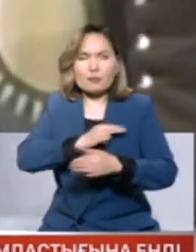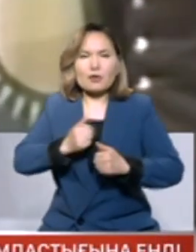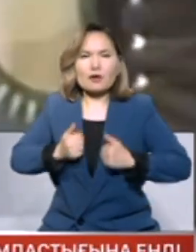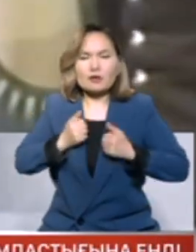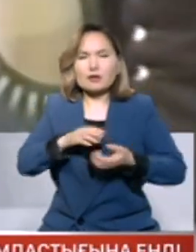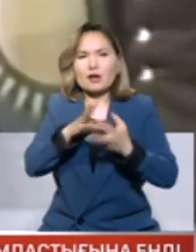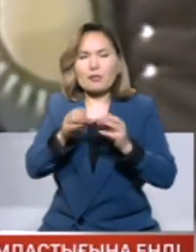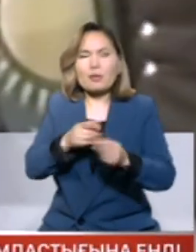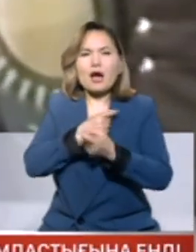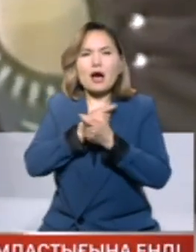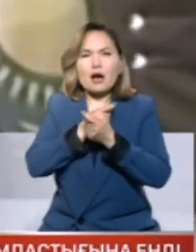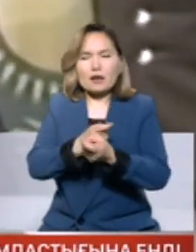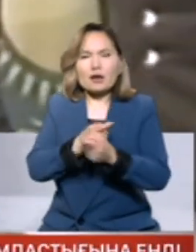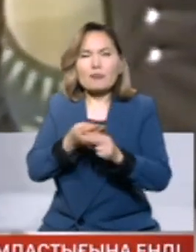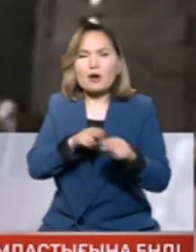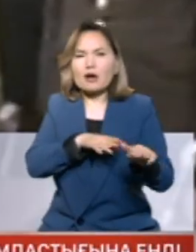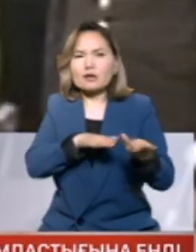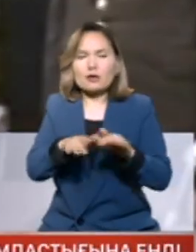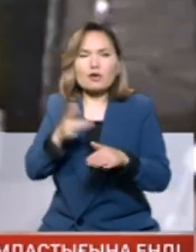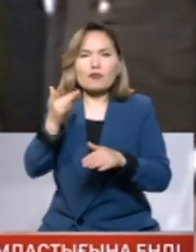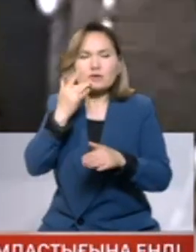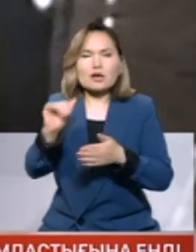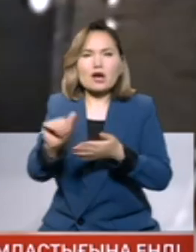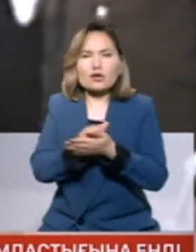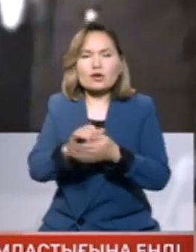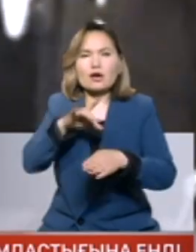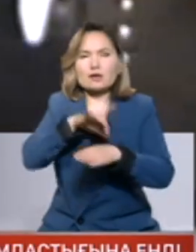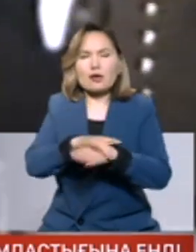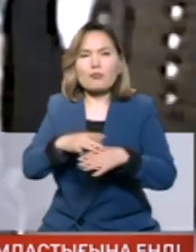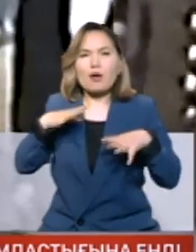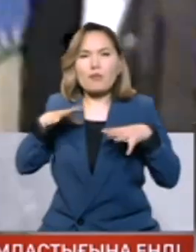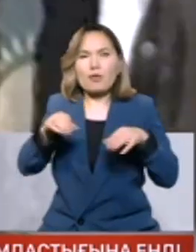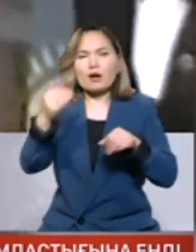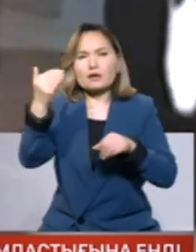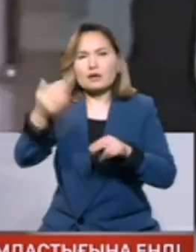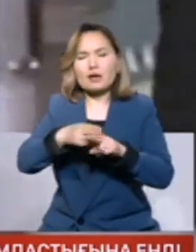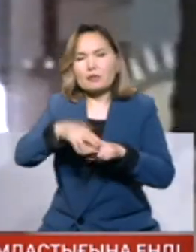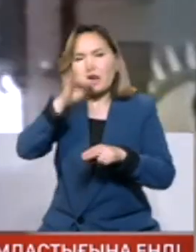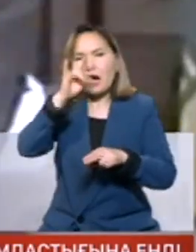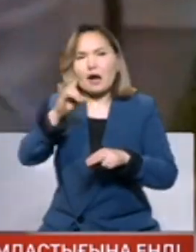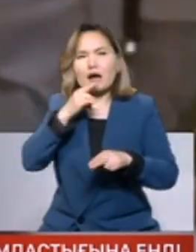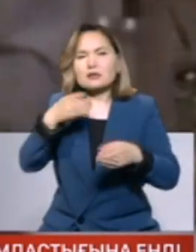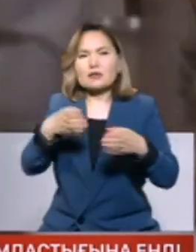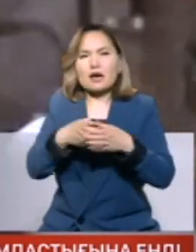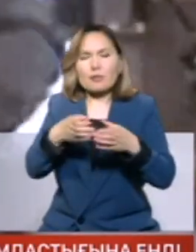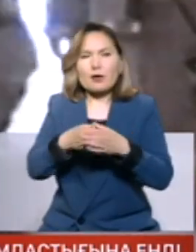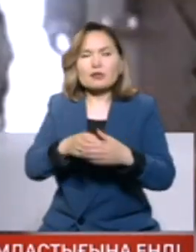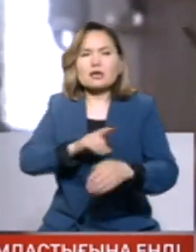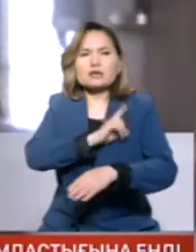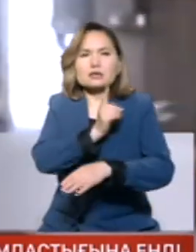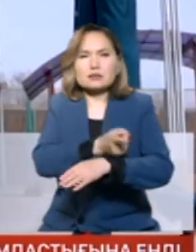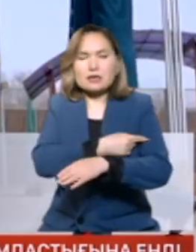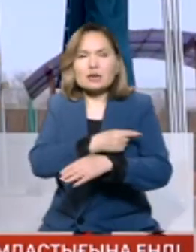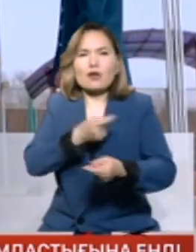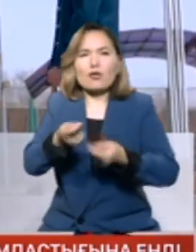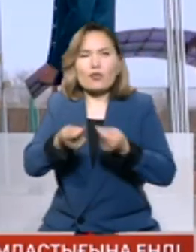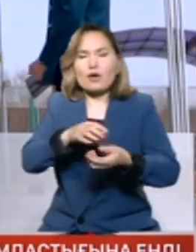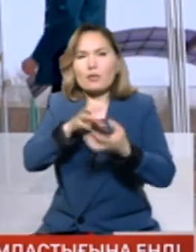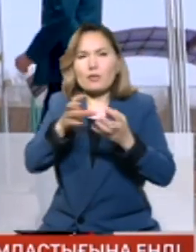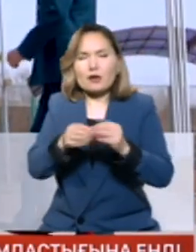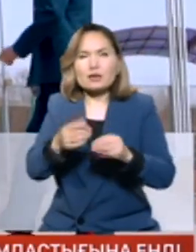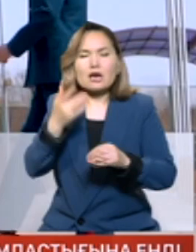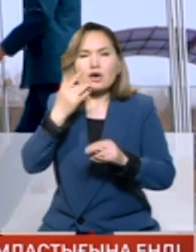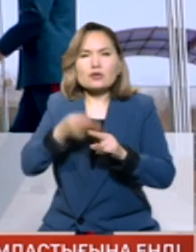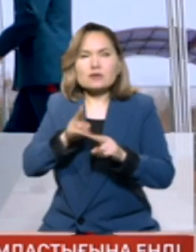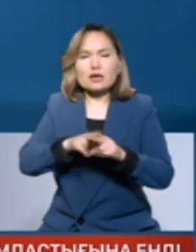Ол қаһармандығы іспен де құжатпен де дәлелденген батыр. Ол қазақ армиясының қазығын қаққан тұлға. Оның оқ